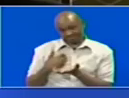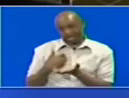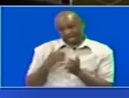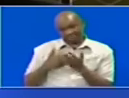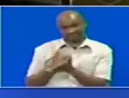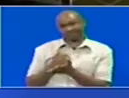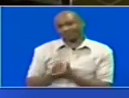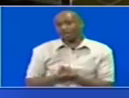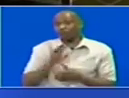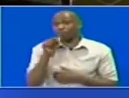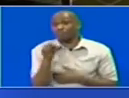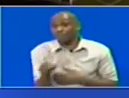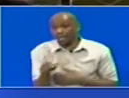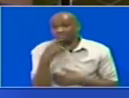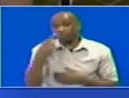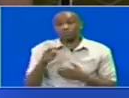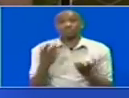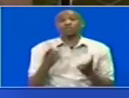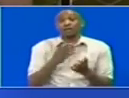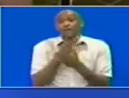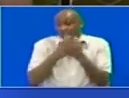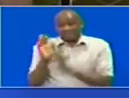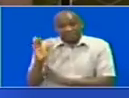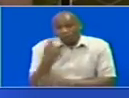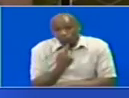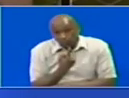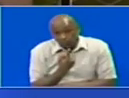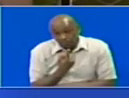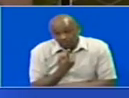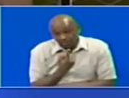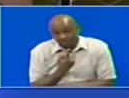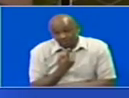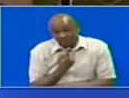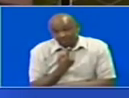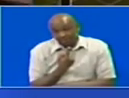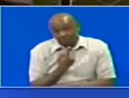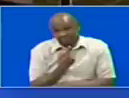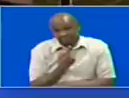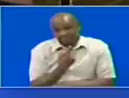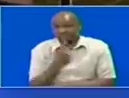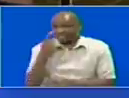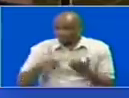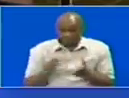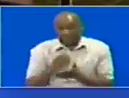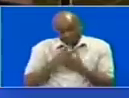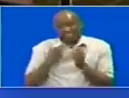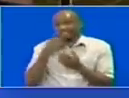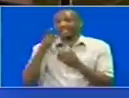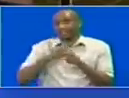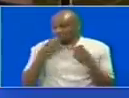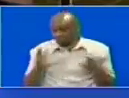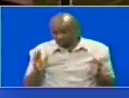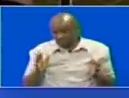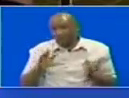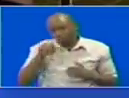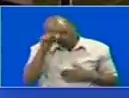akonayo. So, ilikuwa aseme the partner. Unaona, nitiakasema the partner,